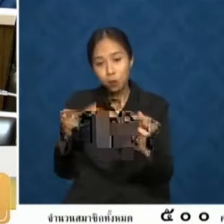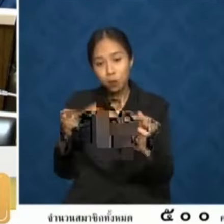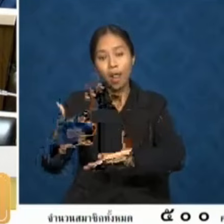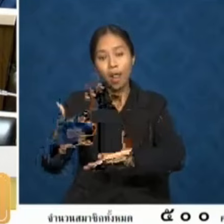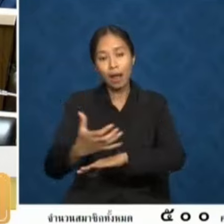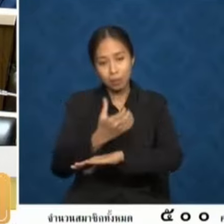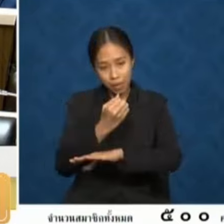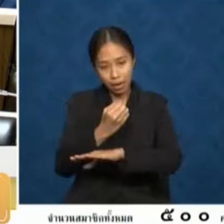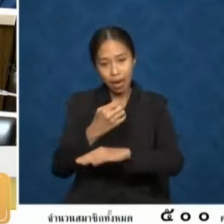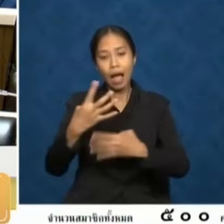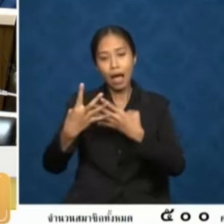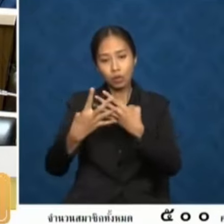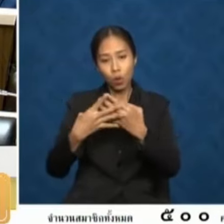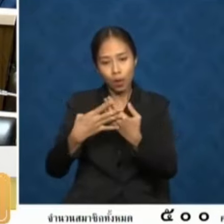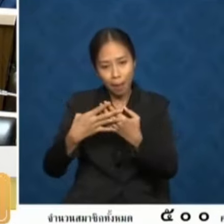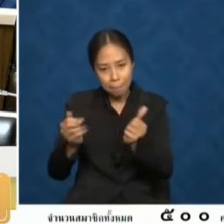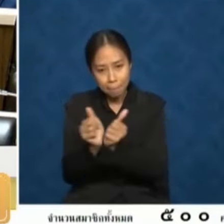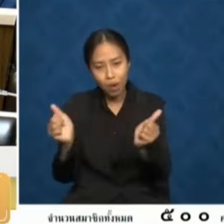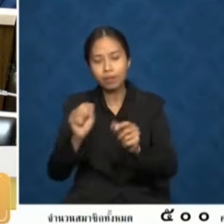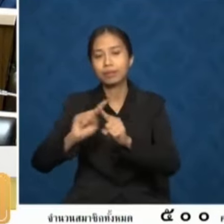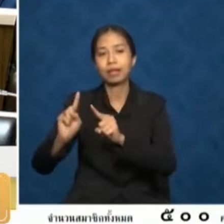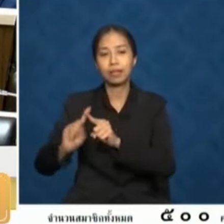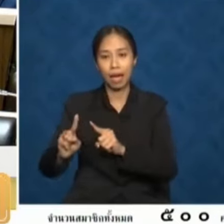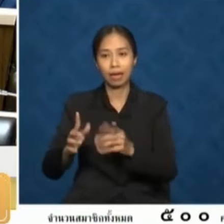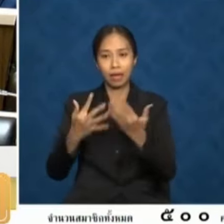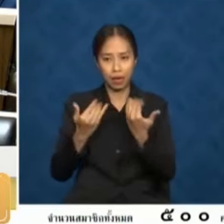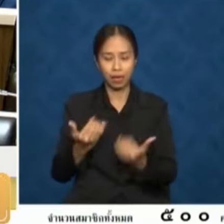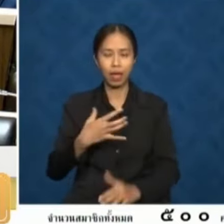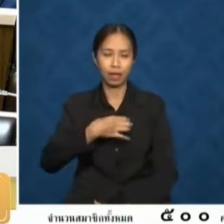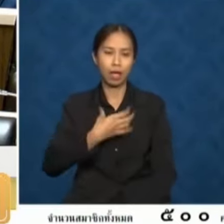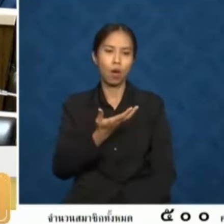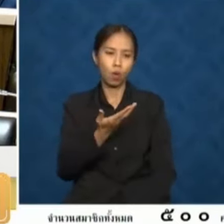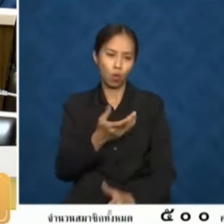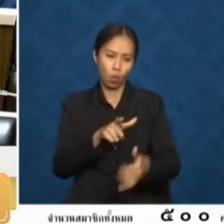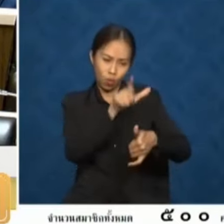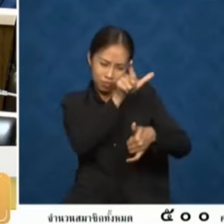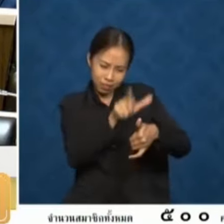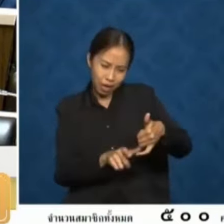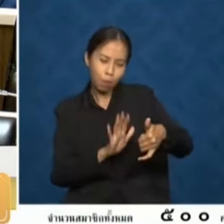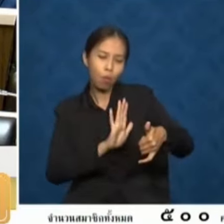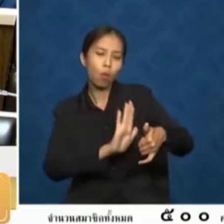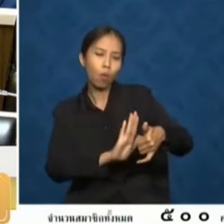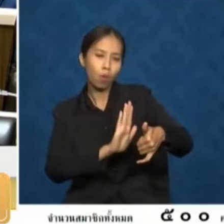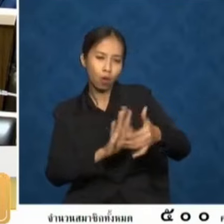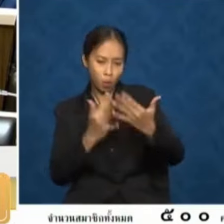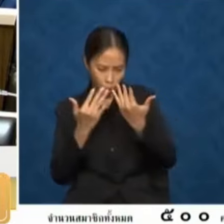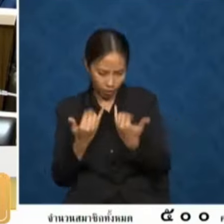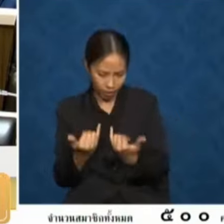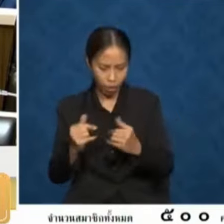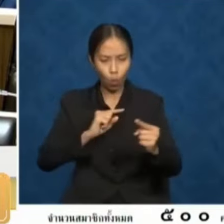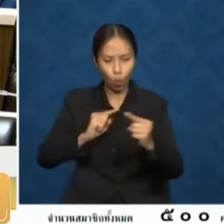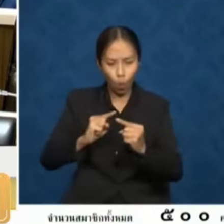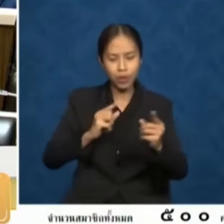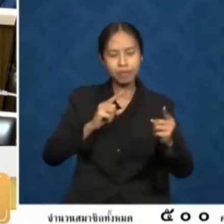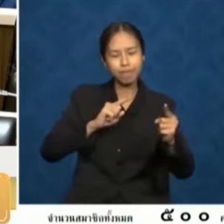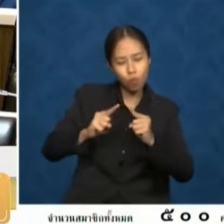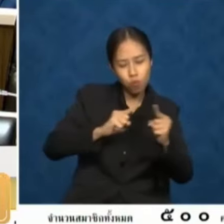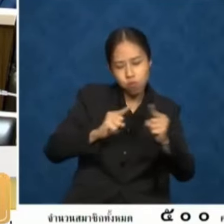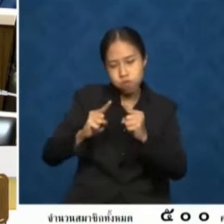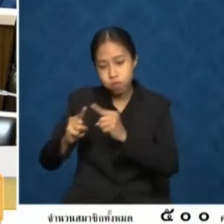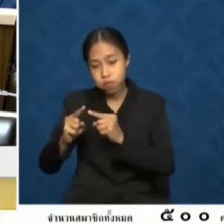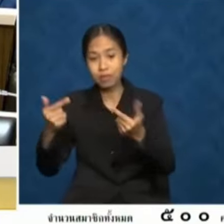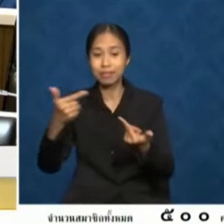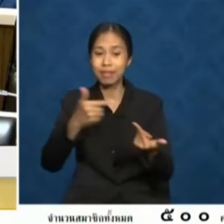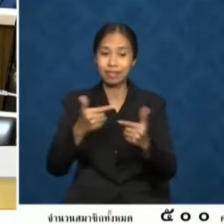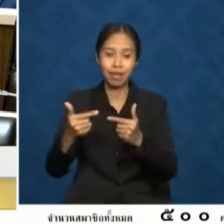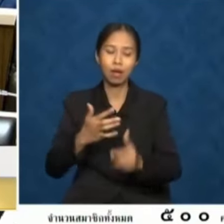งจังครับตอนนี้ก็ตั้งคณะกรรมการแล้วกับผมเชื่อว่าพฤติกรรมของคนที่ทำให้เรามาถกเถียงกันในวันนี้กับผม